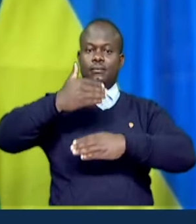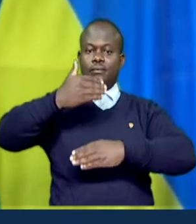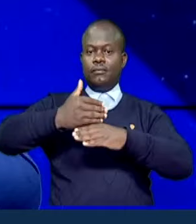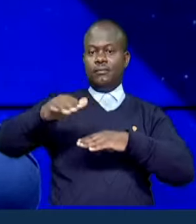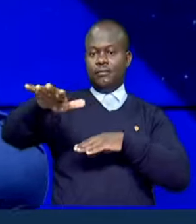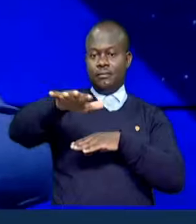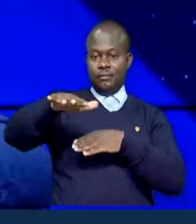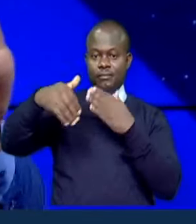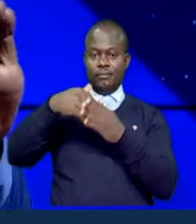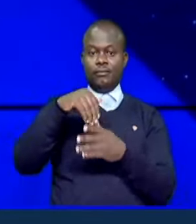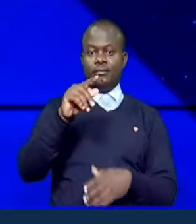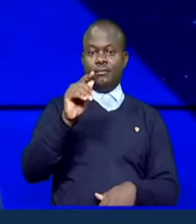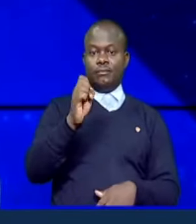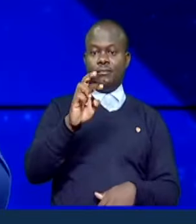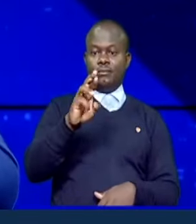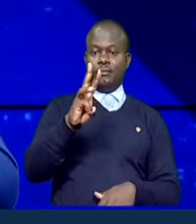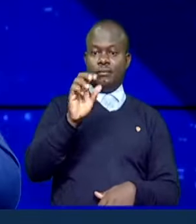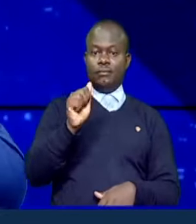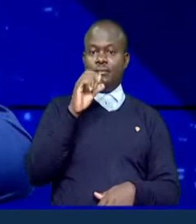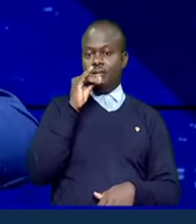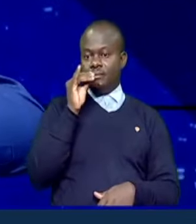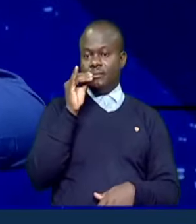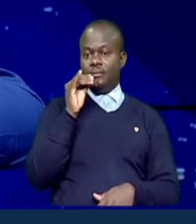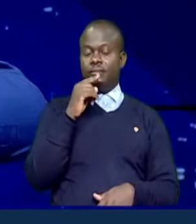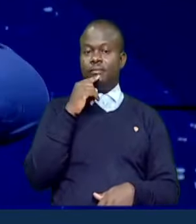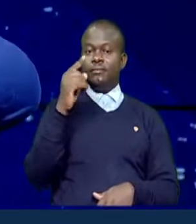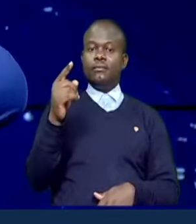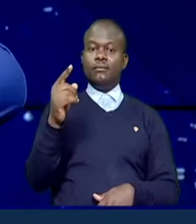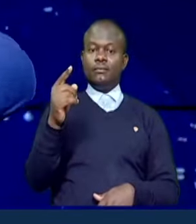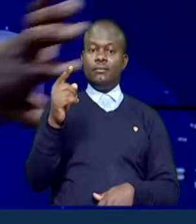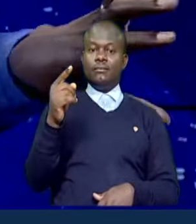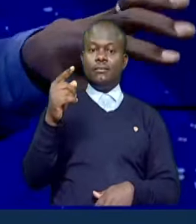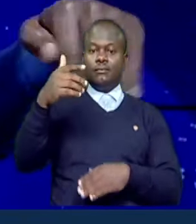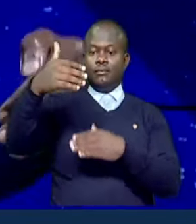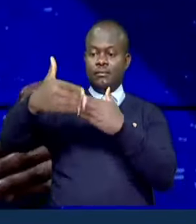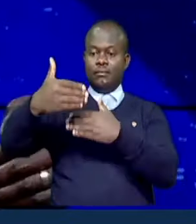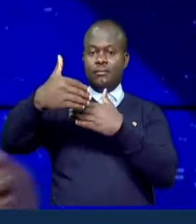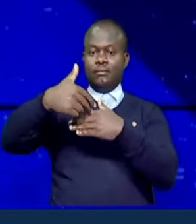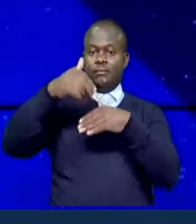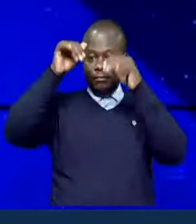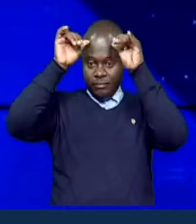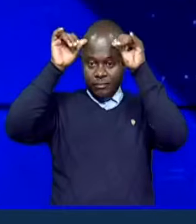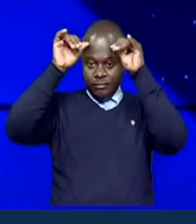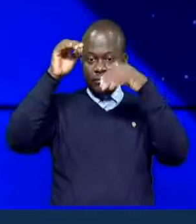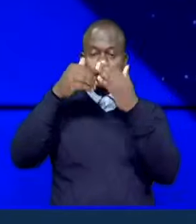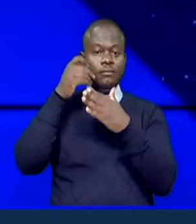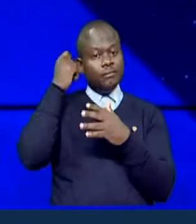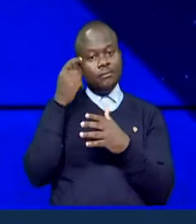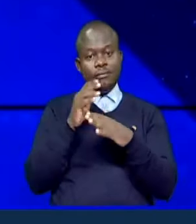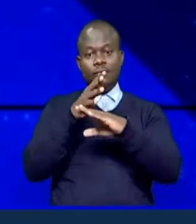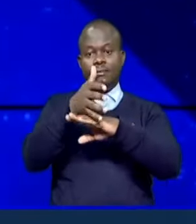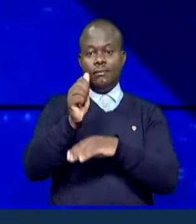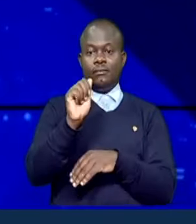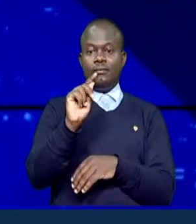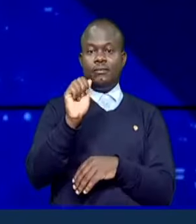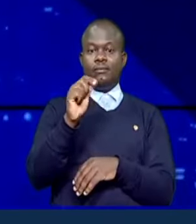gace, ndavuga ka Kerwa avuga buriya ifana imbibi cyane na Nyagatare, ni ukuvuga naho ni ukwambuka Akagera